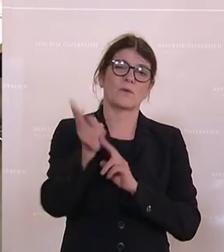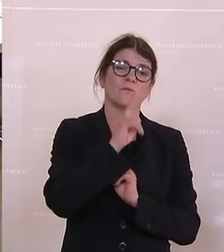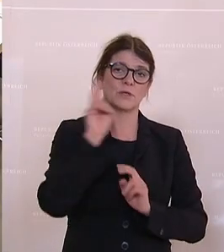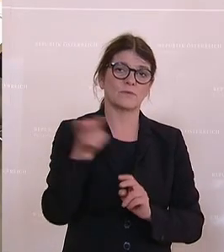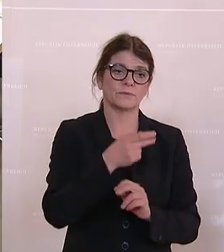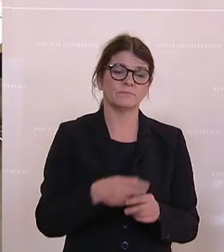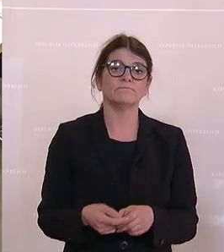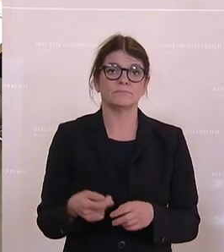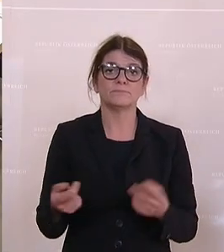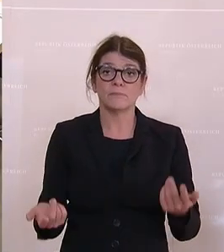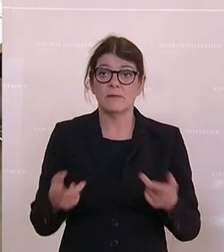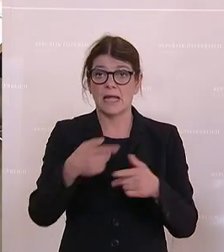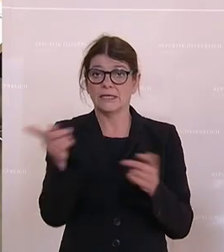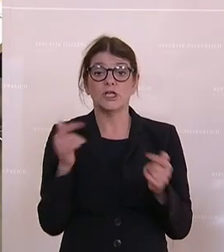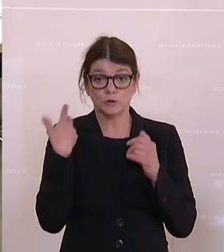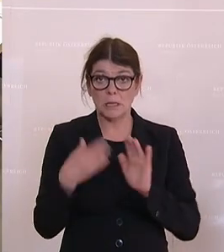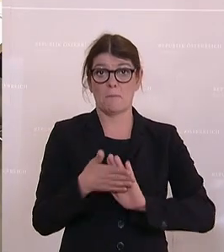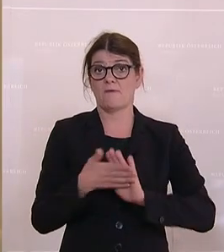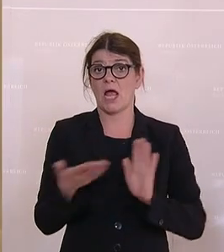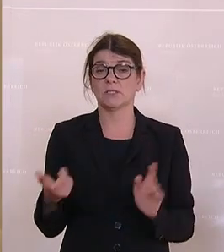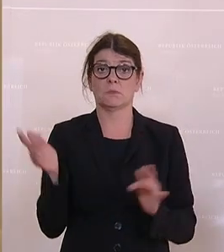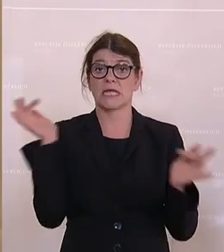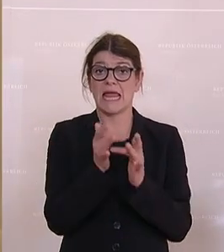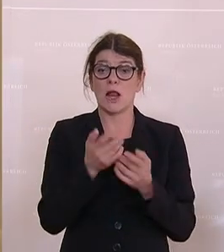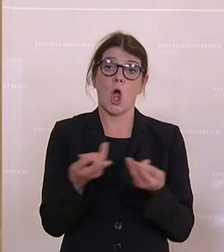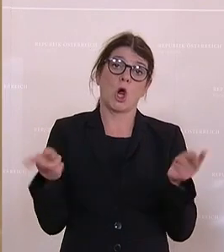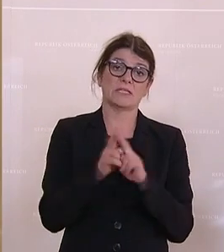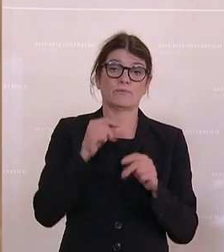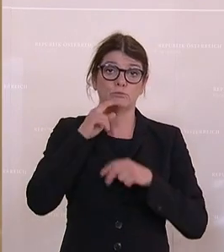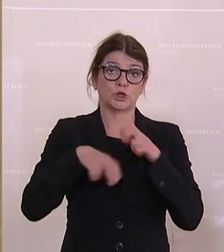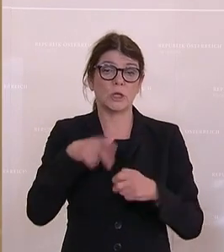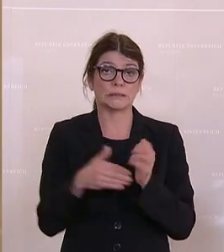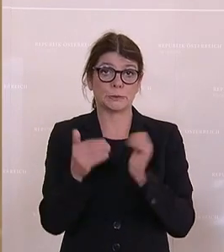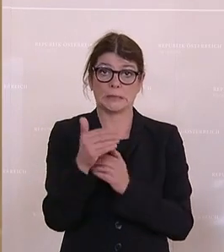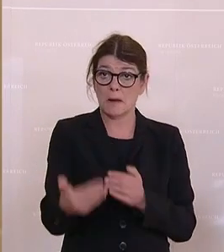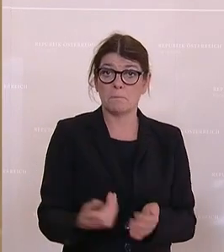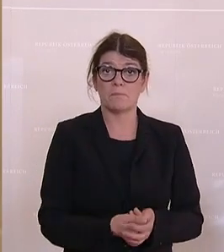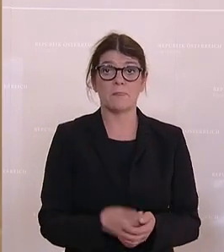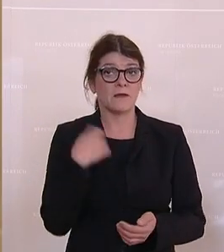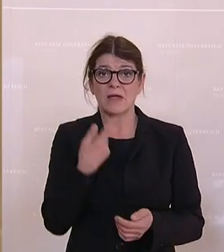Und ihr seid, und das habt ihr jetzt auch wieder bewiesen, gegen eine Ökologisierung des Steuersystems.